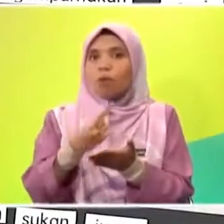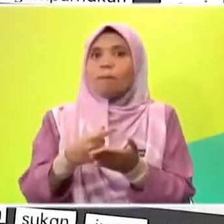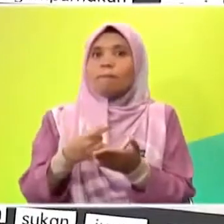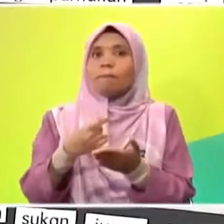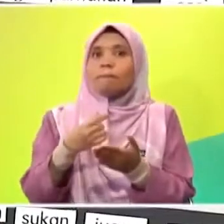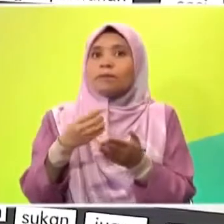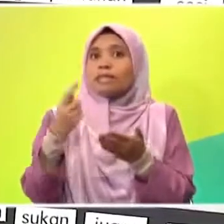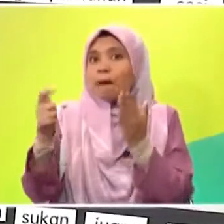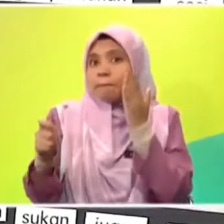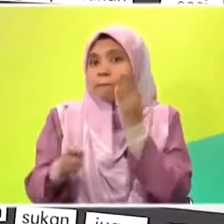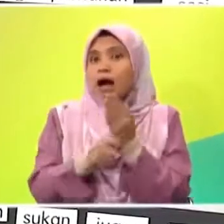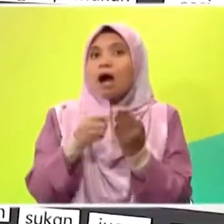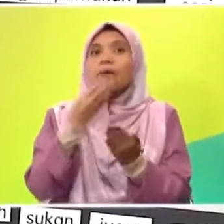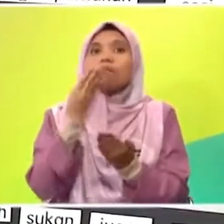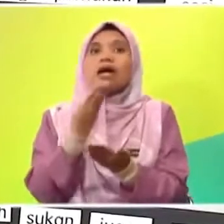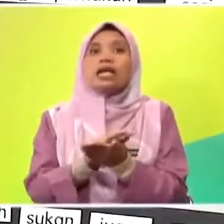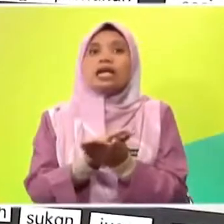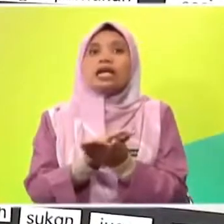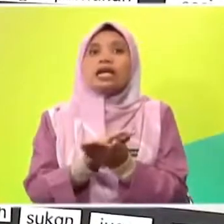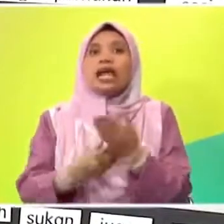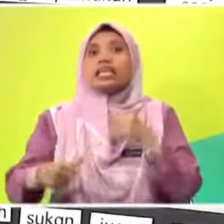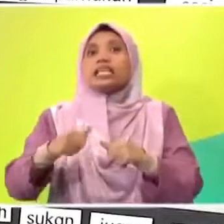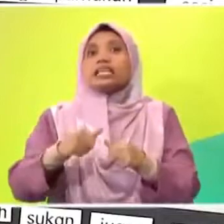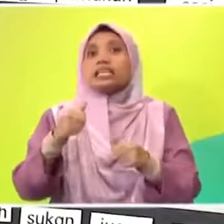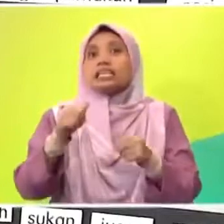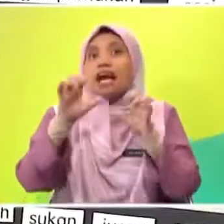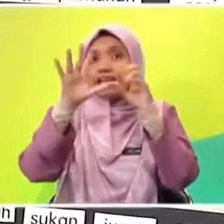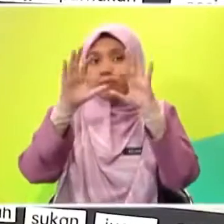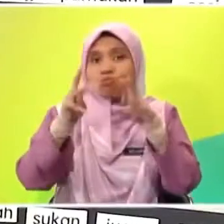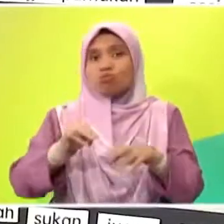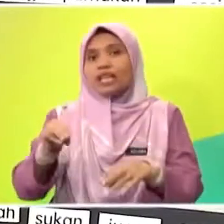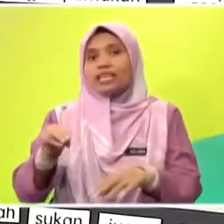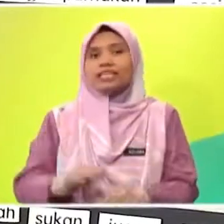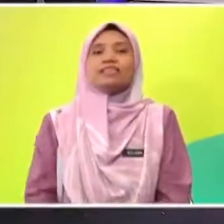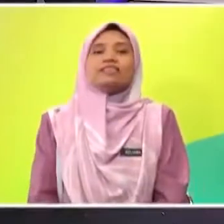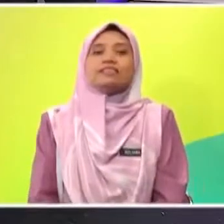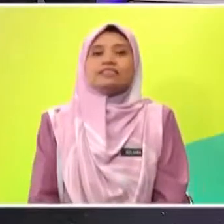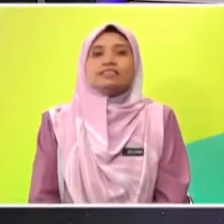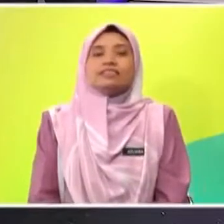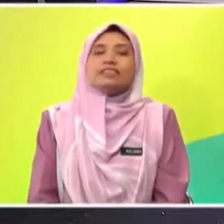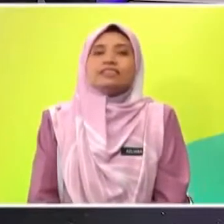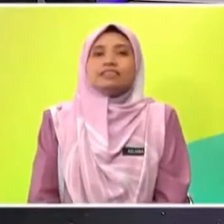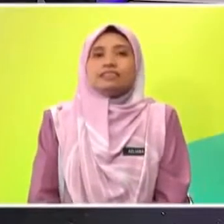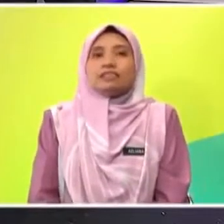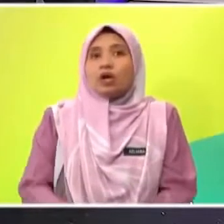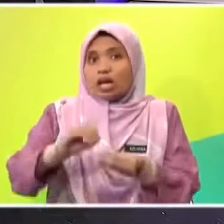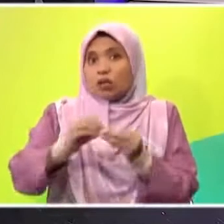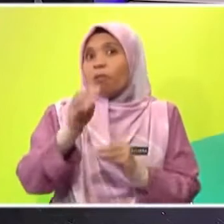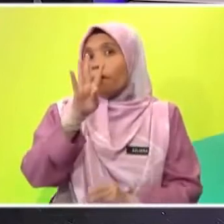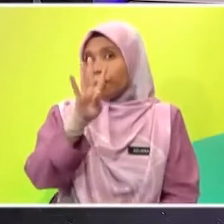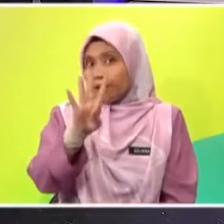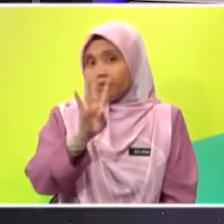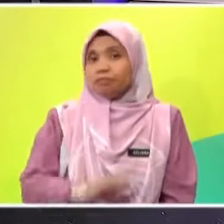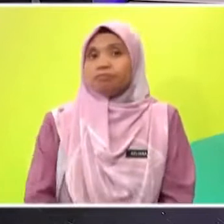mereka Gilbert baik sudah tak Savana jawab saya yang ke khususnya keempat